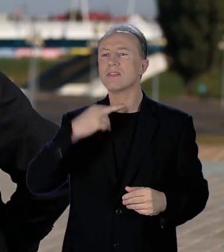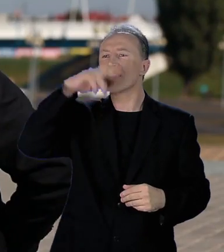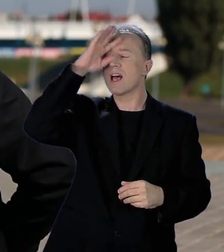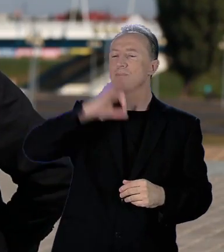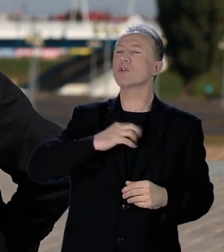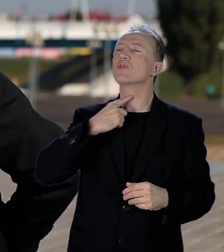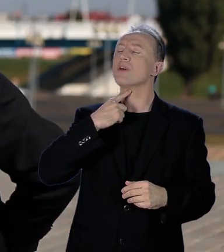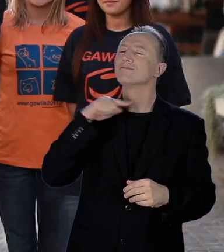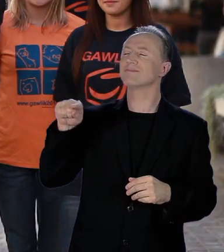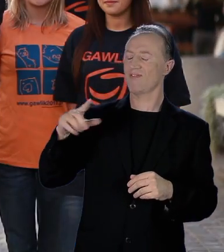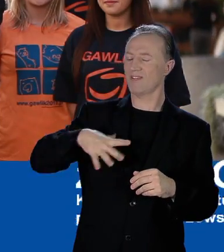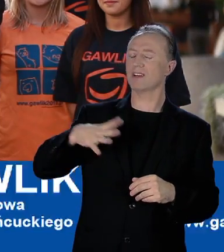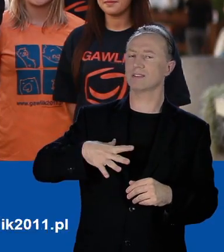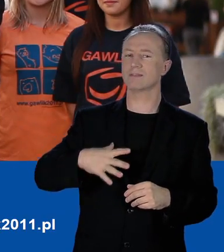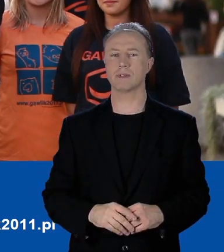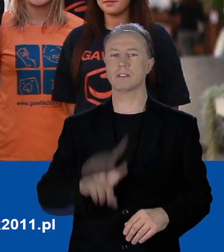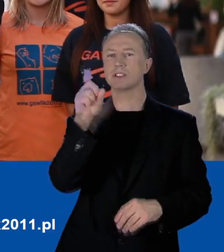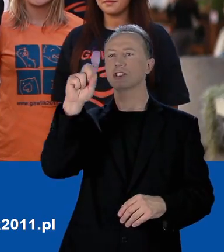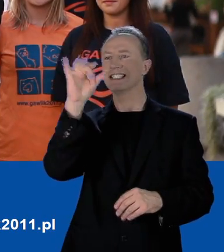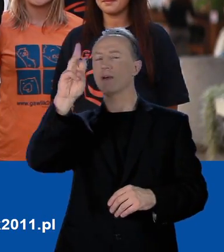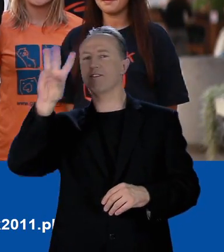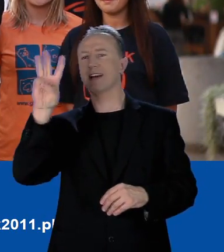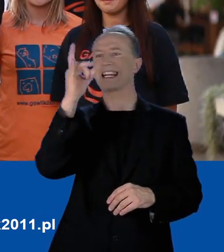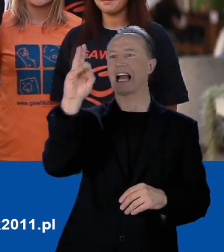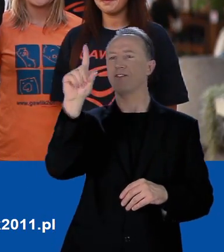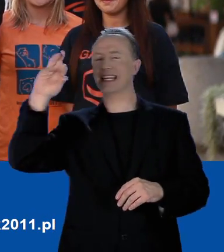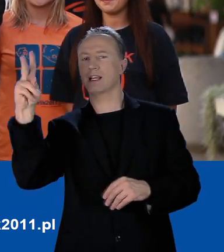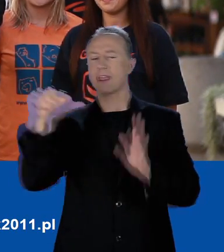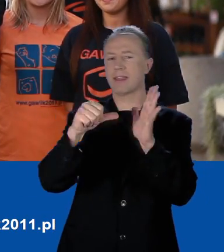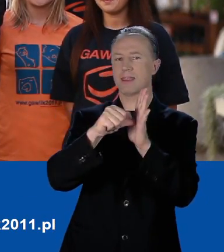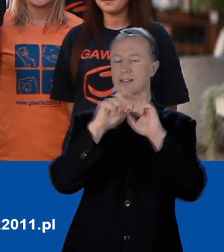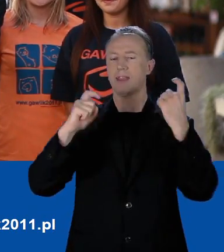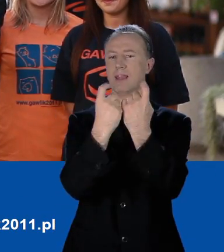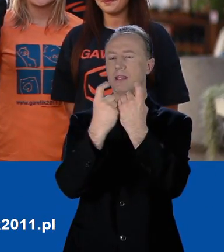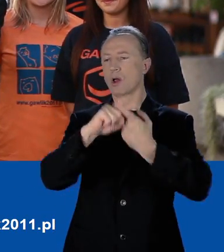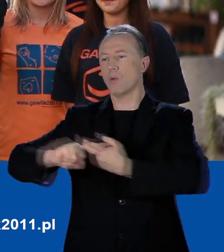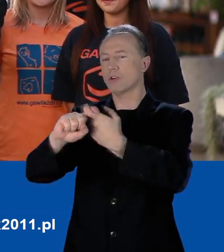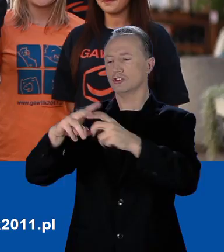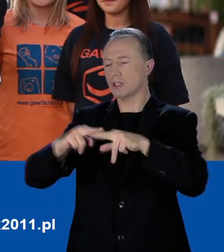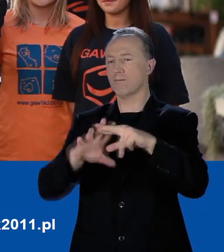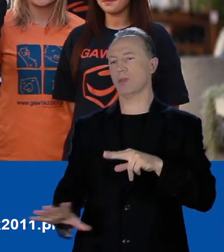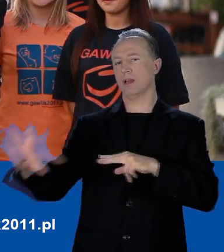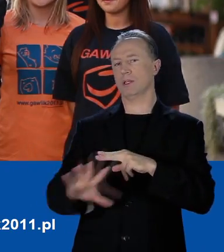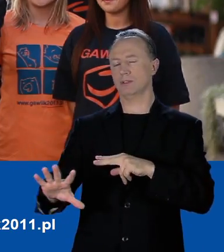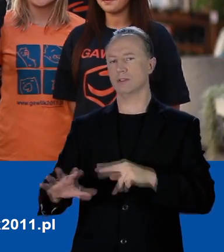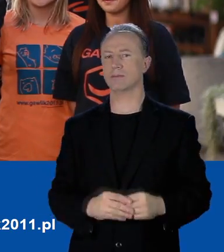Głosuj na tatę. Zdzisław Gawlik. Łączy nas Rzeszów. Łączy nas Podkarpacie.